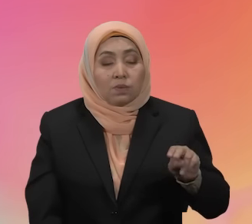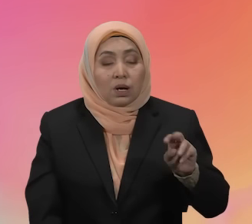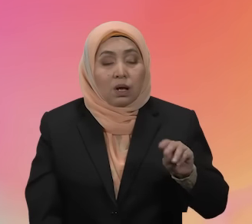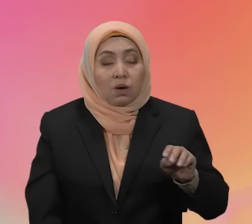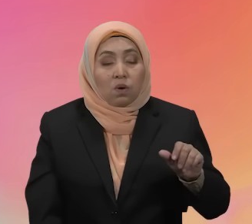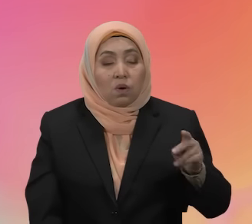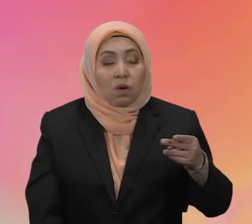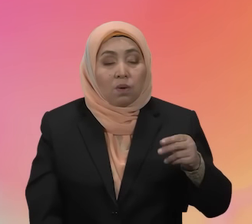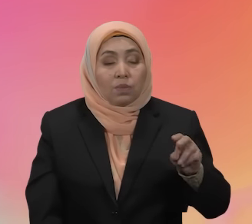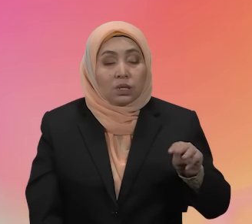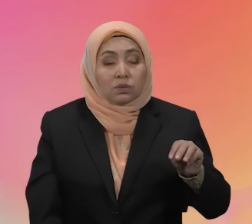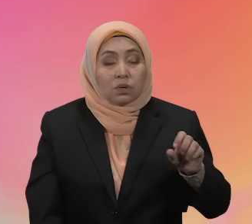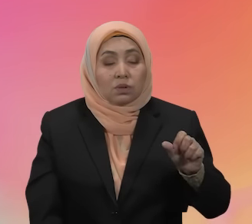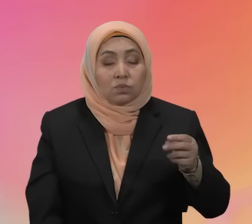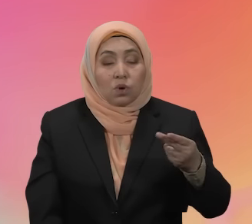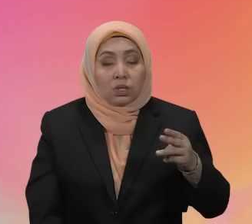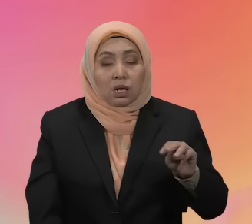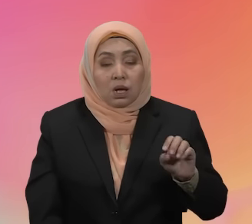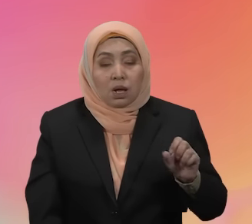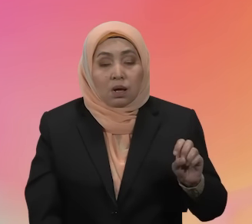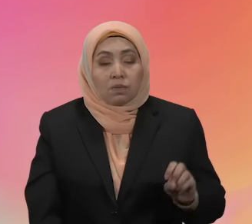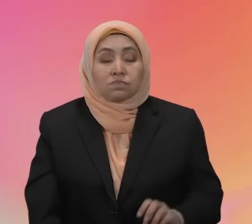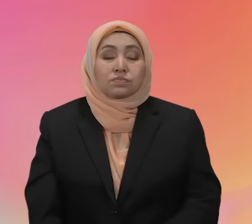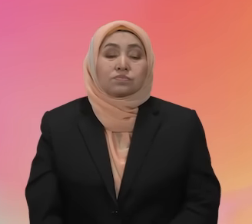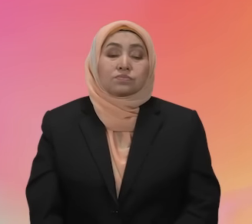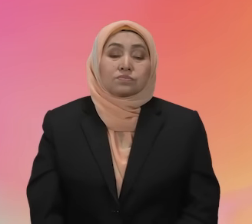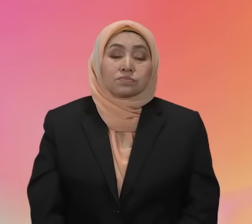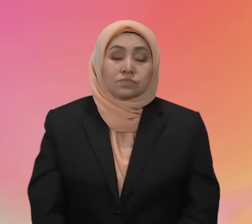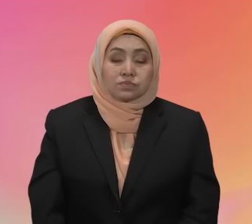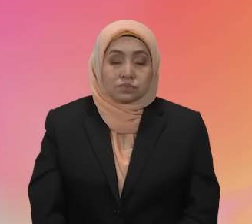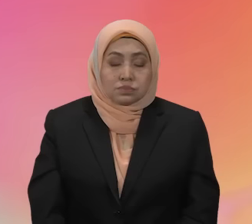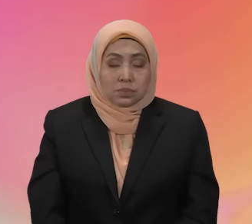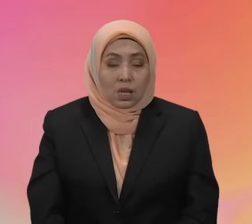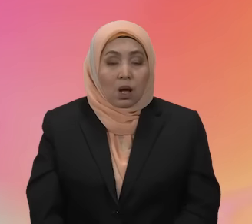الآخر وأقام الصلاة.